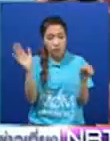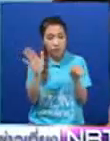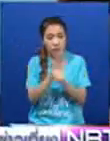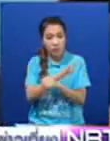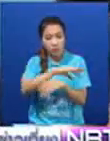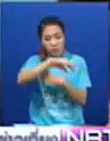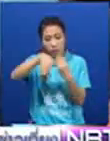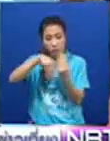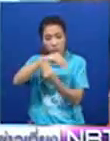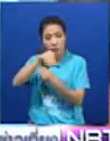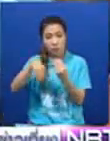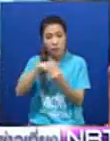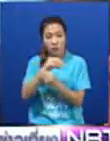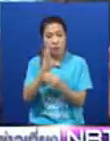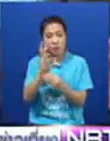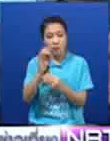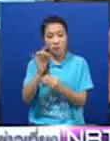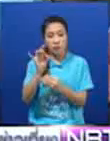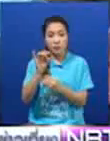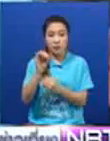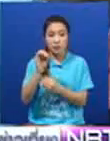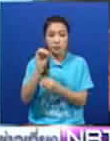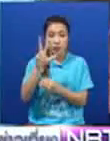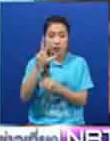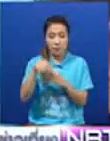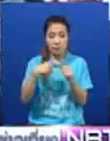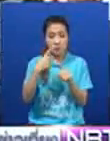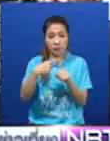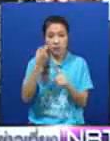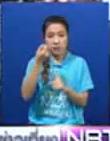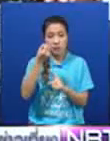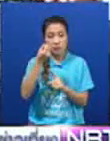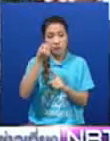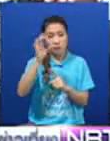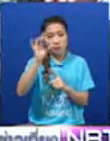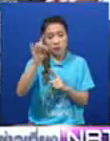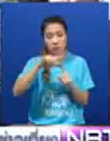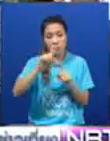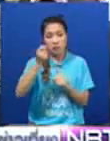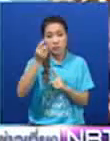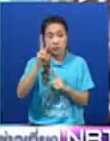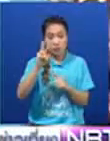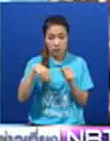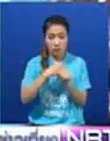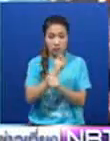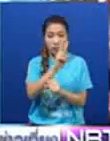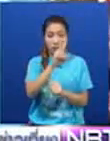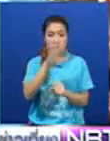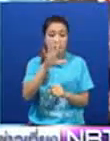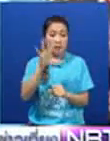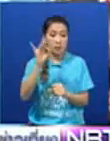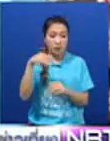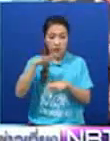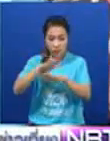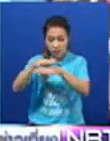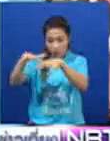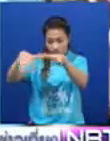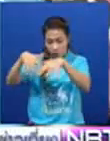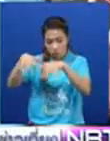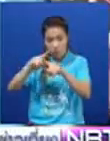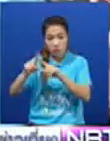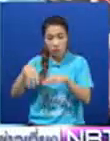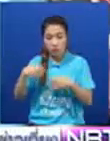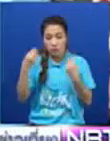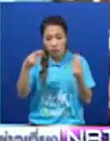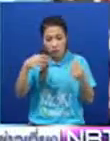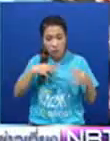งคลเฉลิมพระชนมพรรษา83พรรษา12สิงหาคม2558พร้อมเชิญชวนร่วมงานผ้าไทยอัตลักษณ์ความ